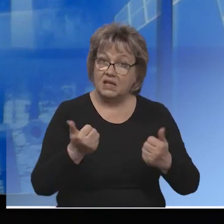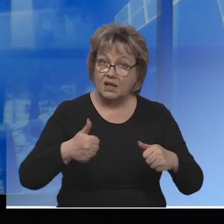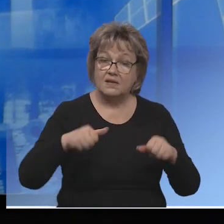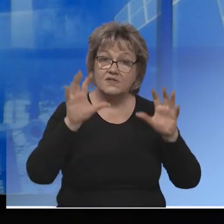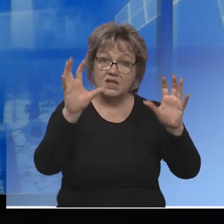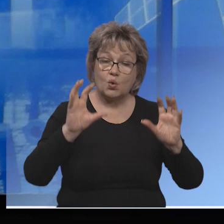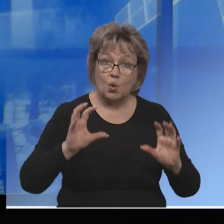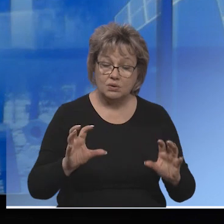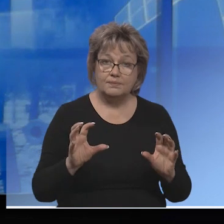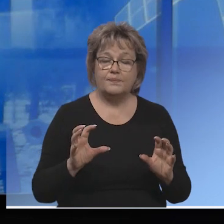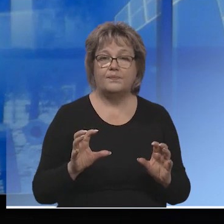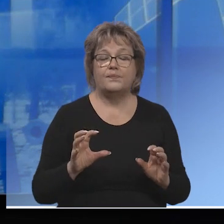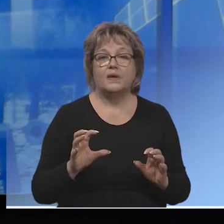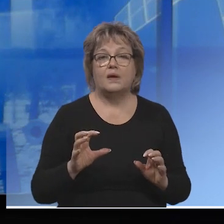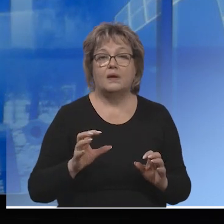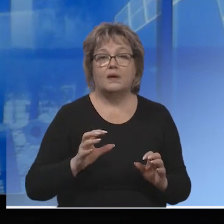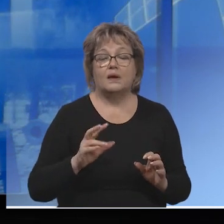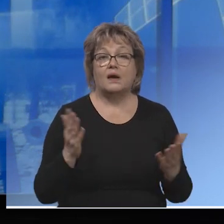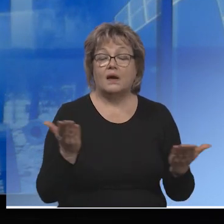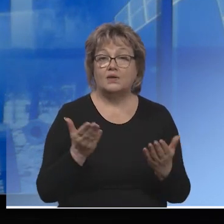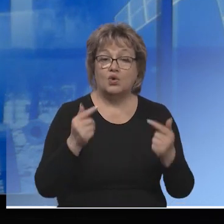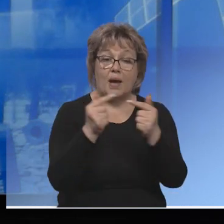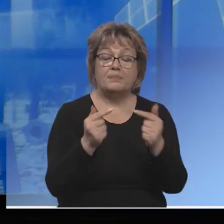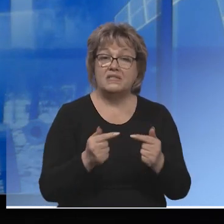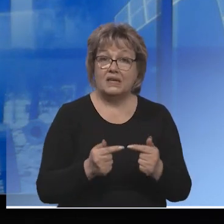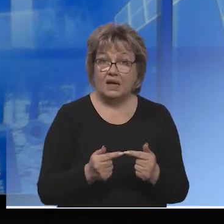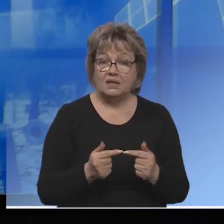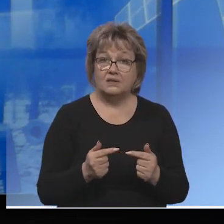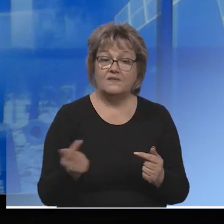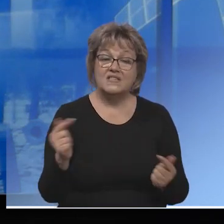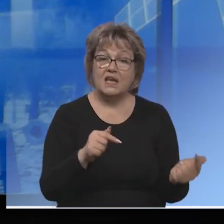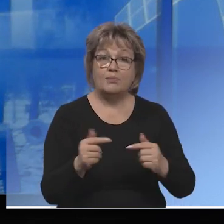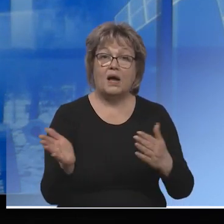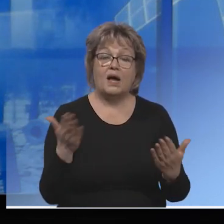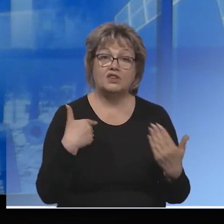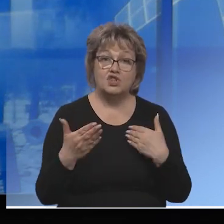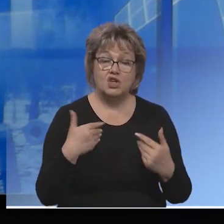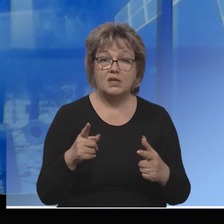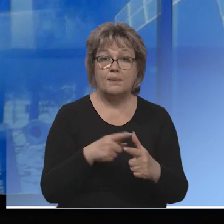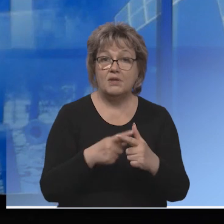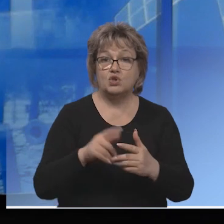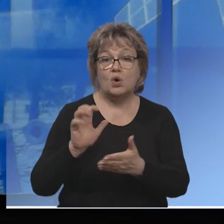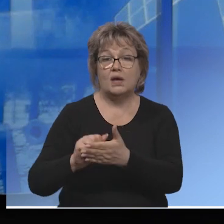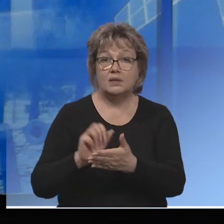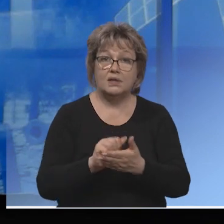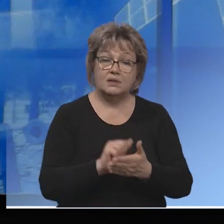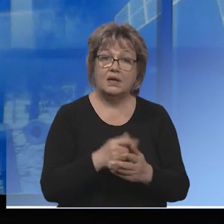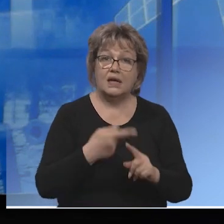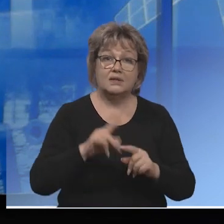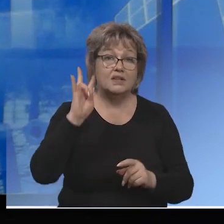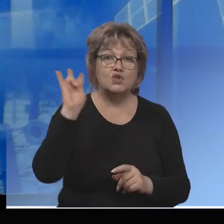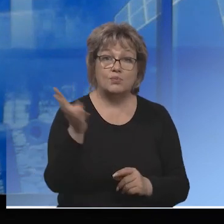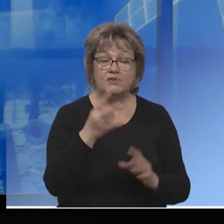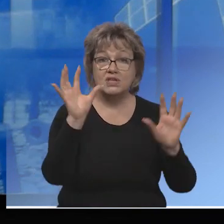приняла закон, опять, который определяет взаимоотношения между арендодателями и арендаторами. Это